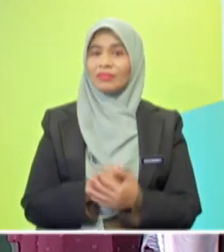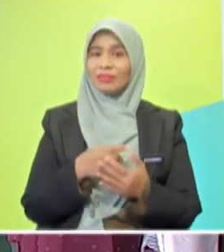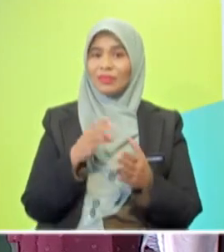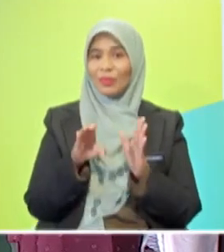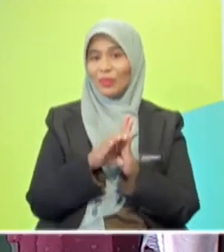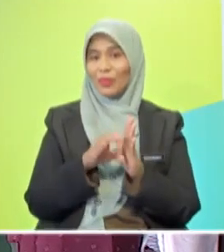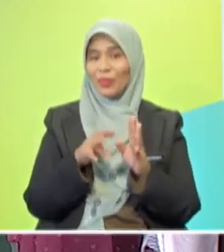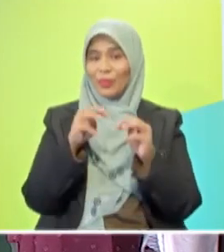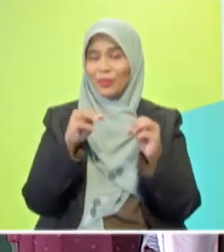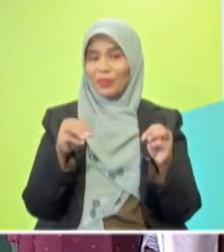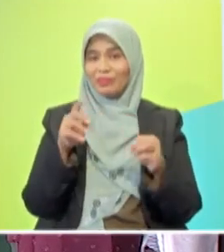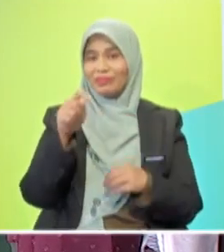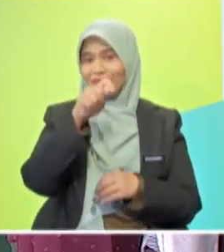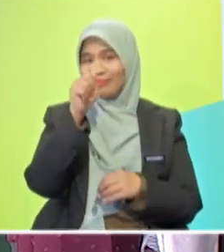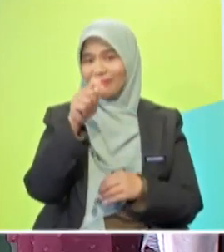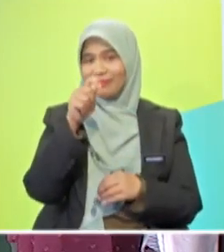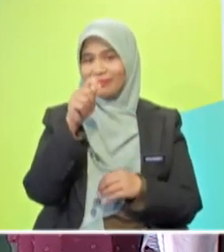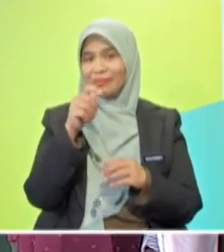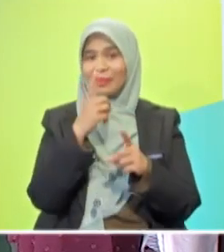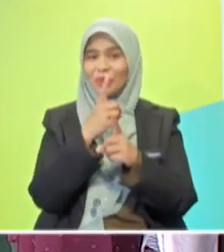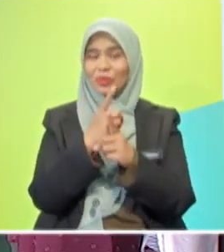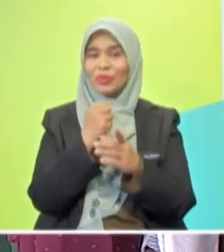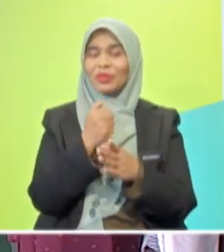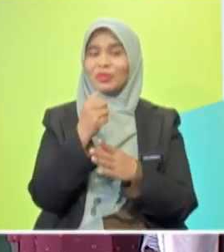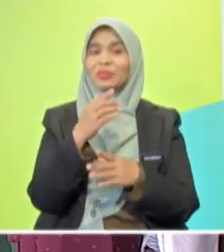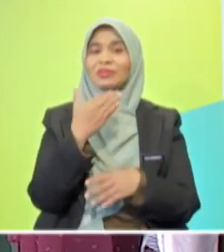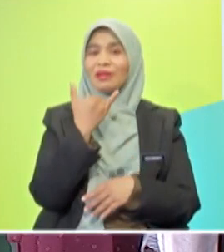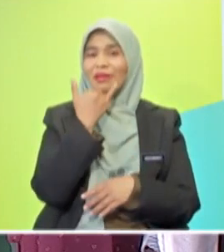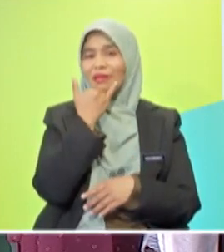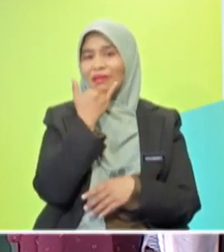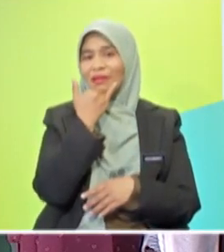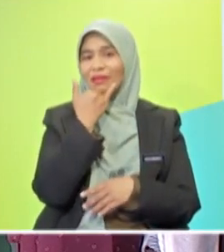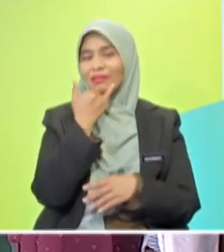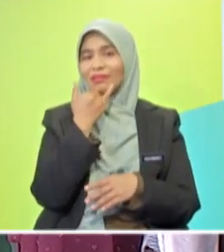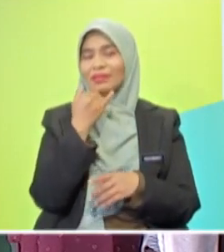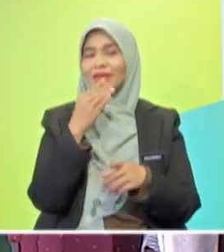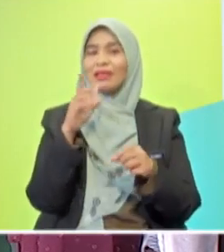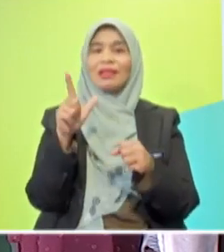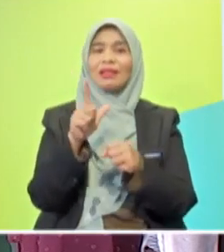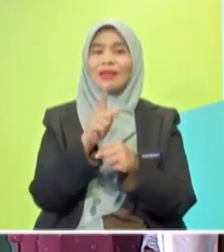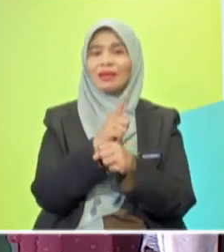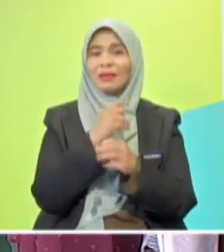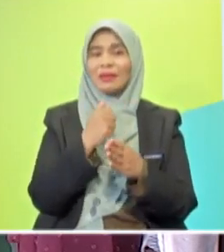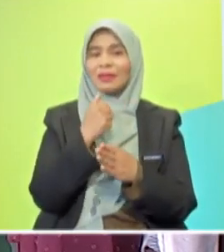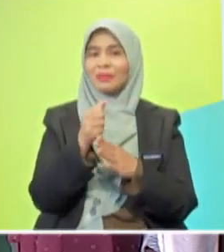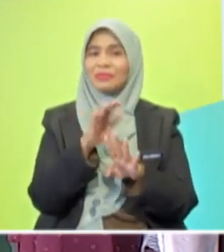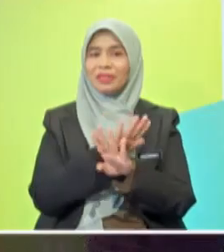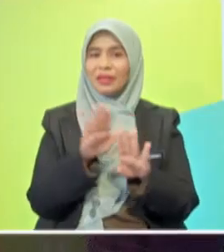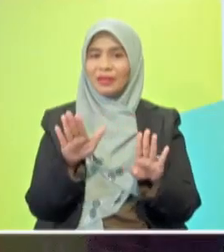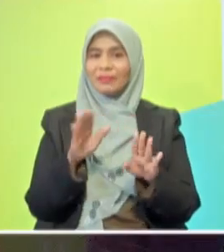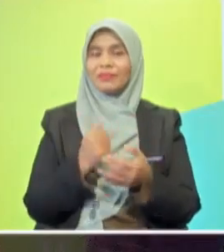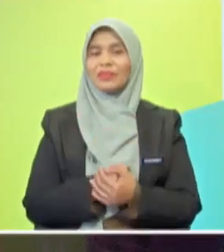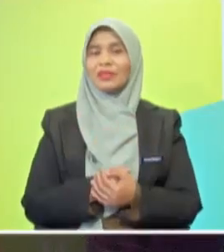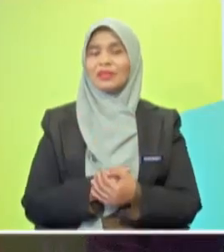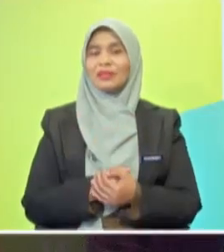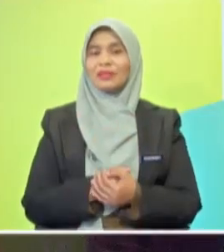eh? Lengkap tak dia menutup aurat? Lengkap tak? Kakak ni menutup aurat. Saya rasa lengkaplah Ustazah